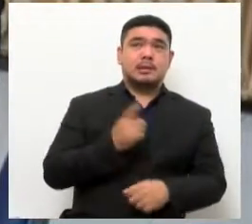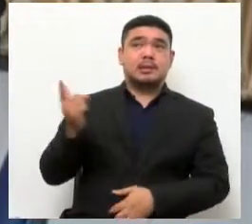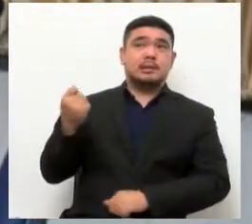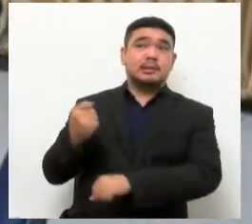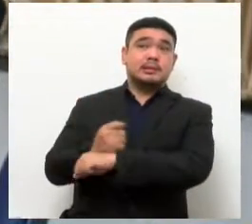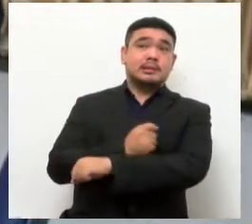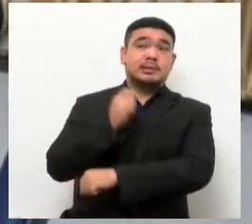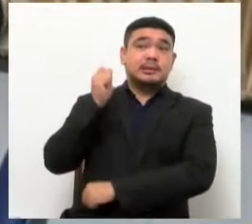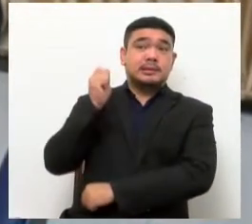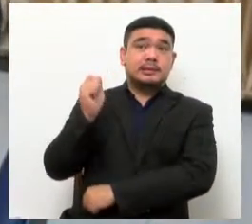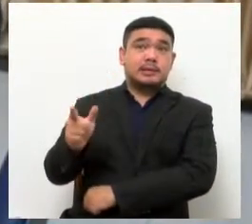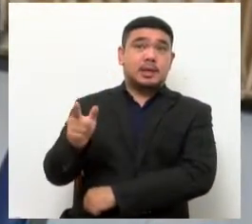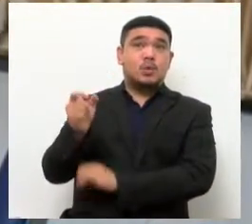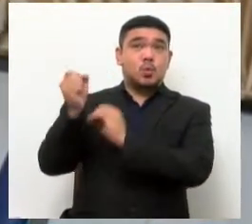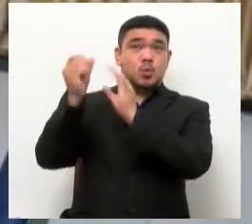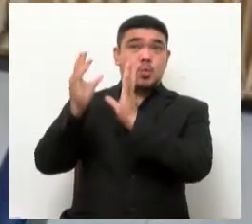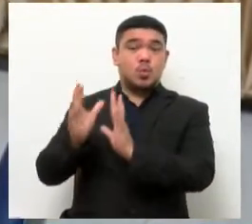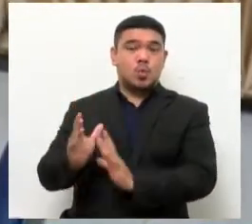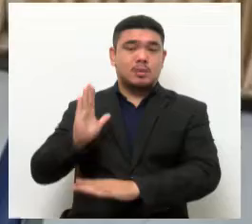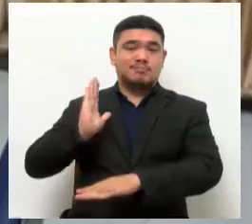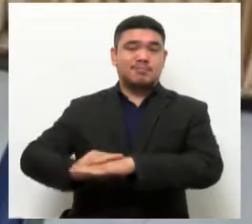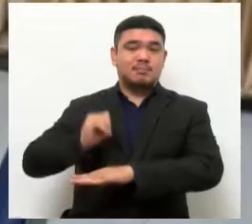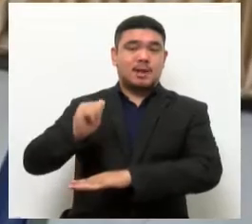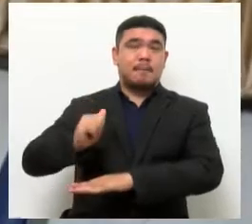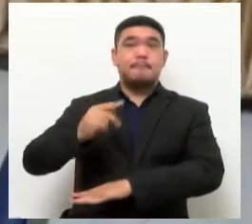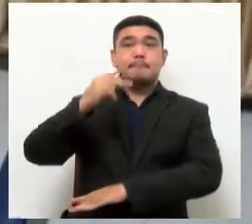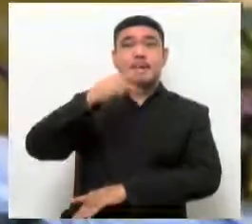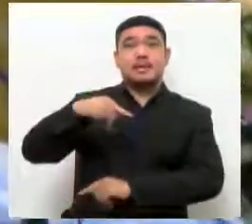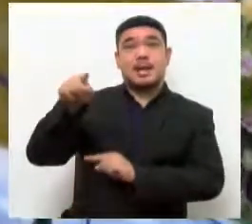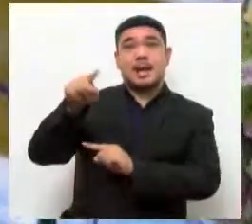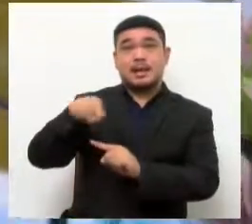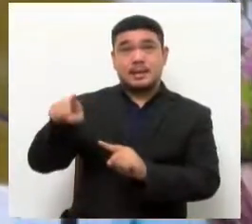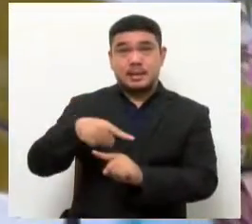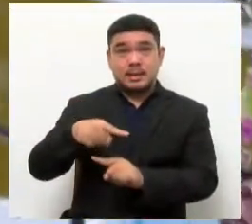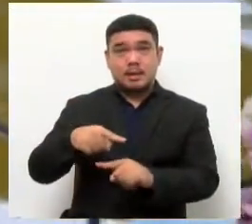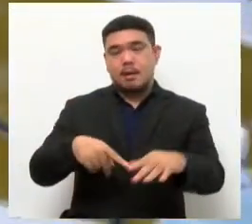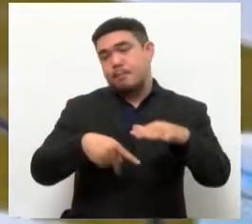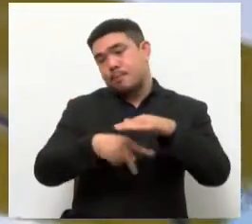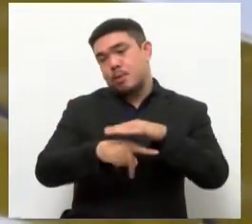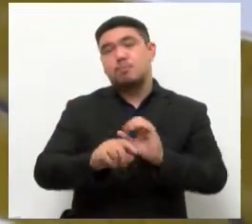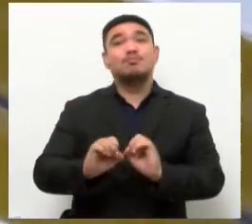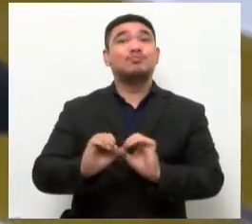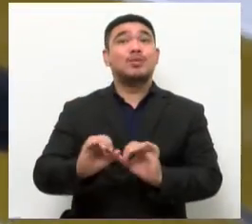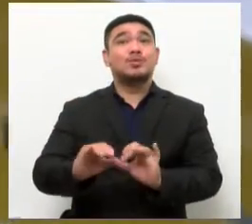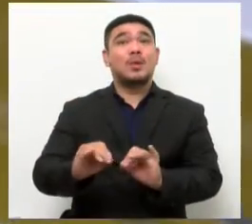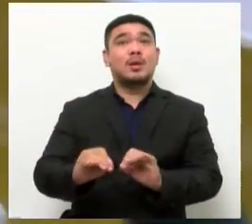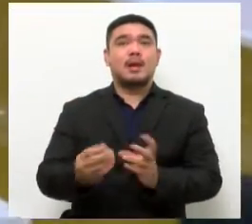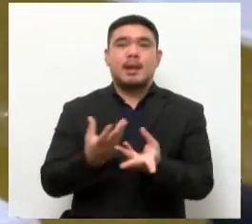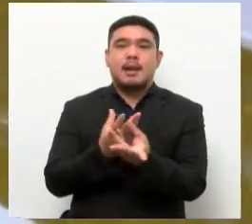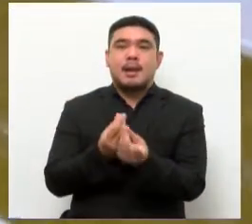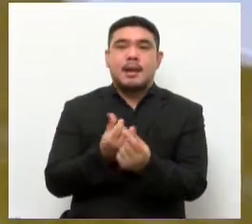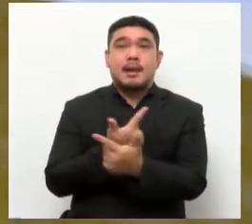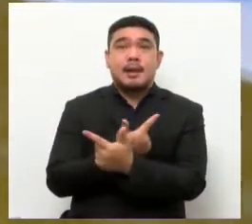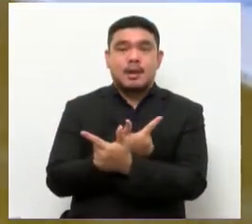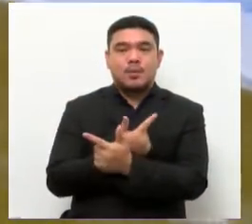อนที่เป็น native speaker หรือครูเจ้าของภาษามาสอนในระดับชั้นประถมศึกษาทั้งวิชาคณิตศาสตร์วิทยา